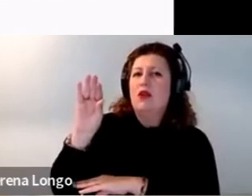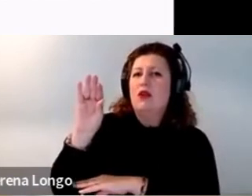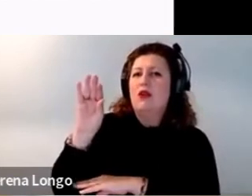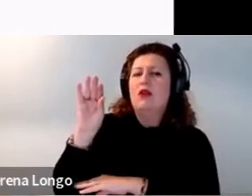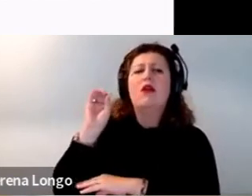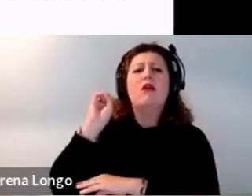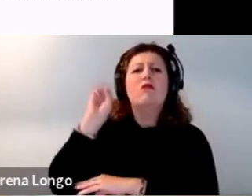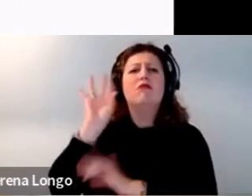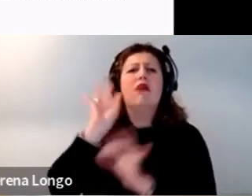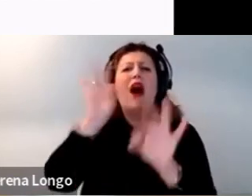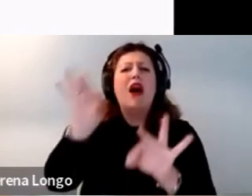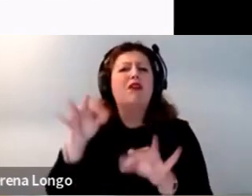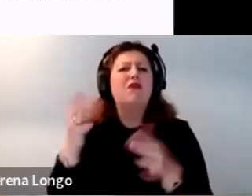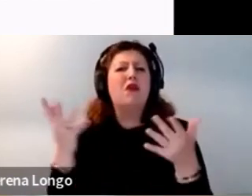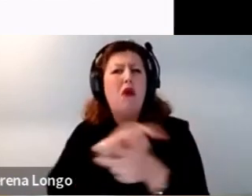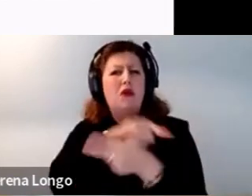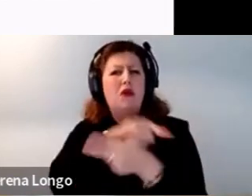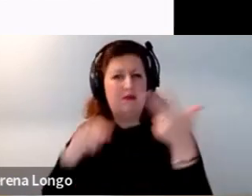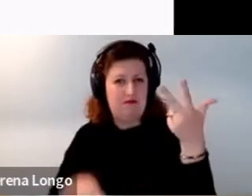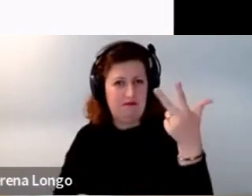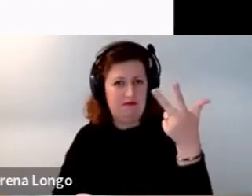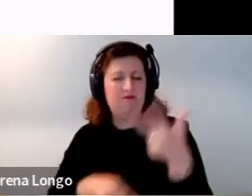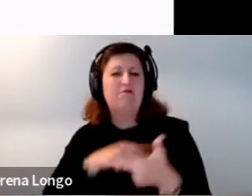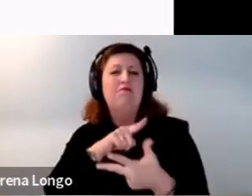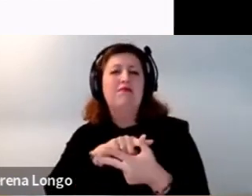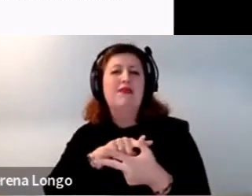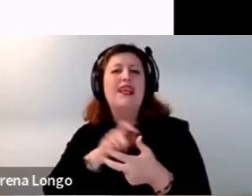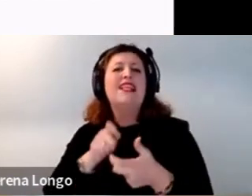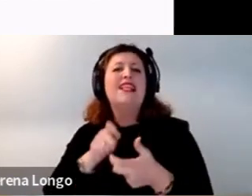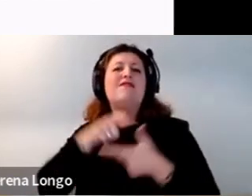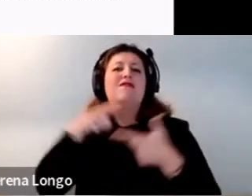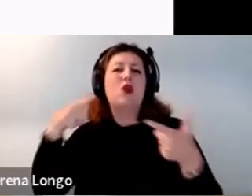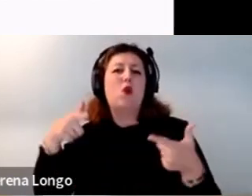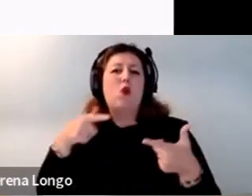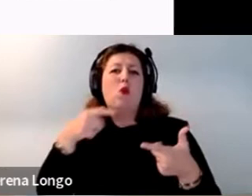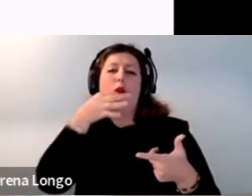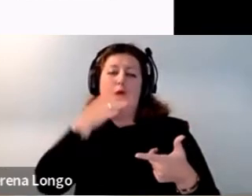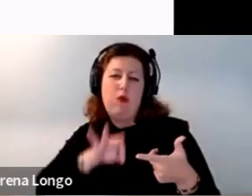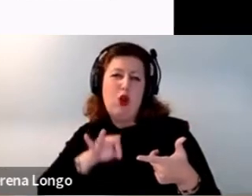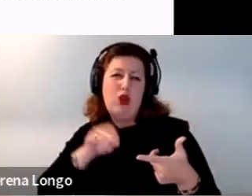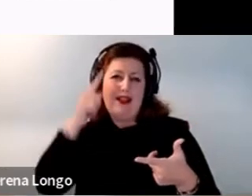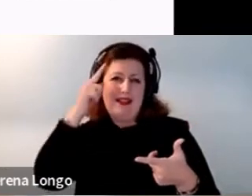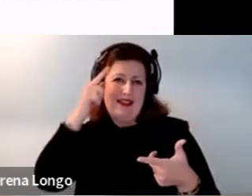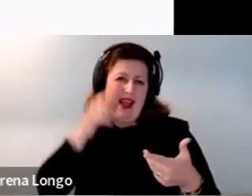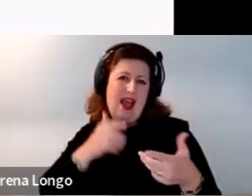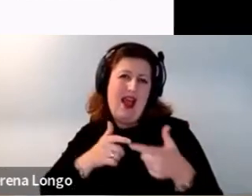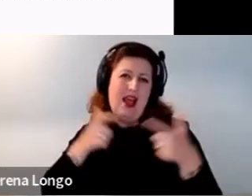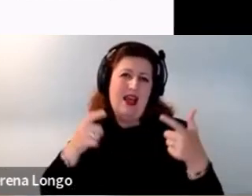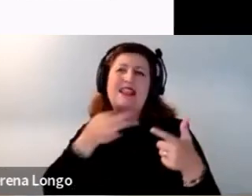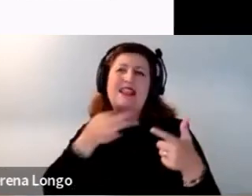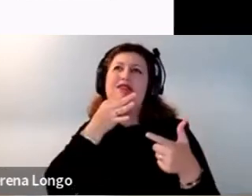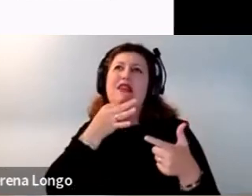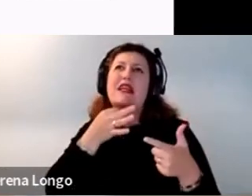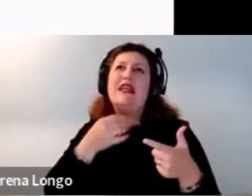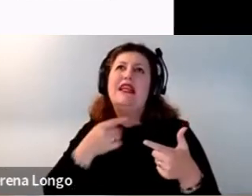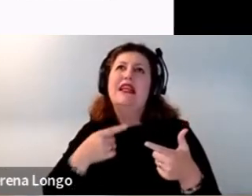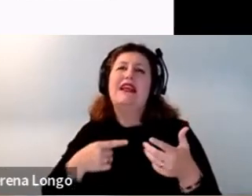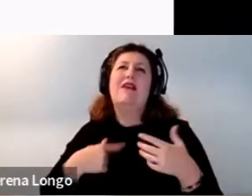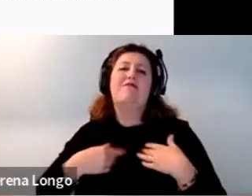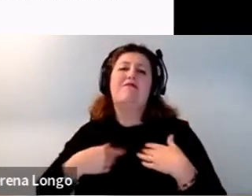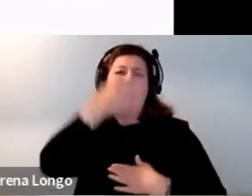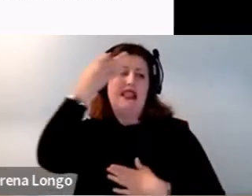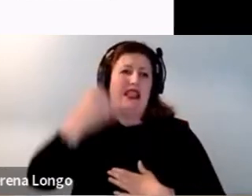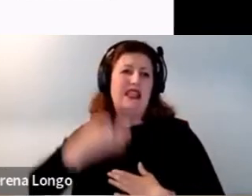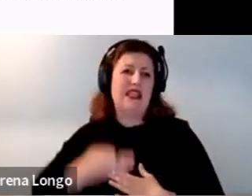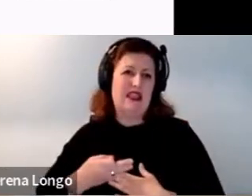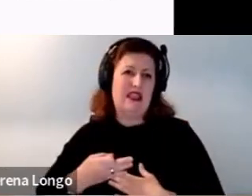A 3 punti. La prima, al pieno sviluppo del potenziale umano, del senso di dignità e dell'autostima